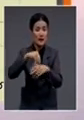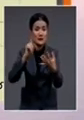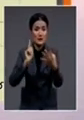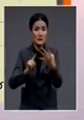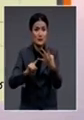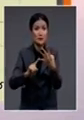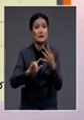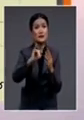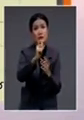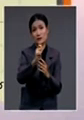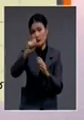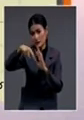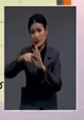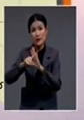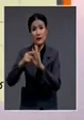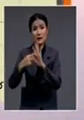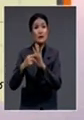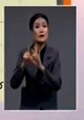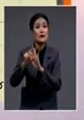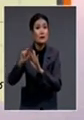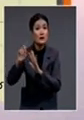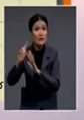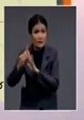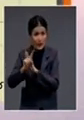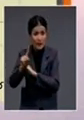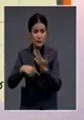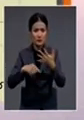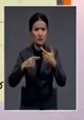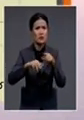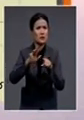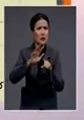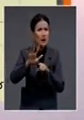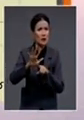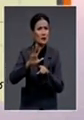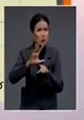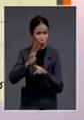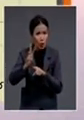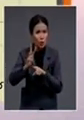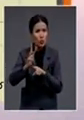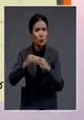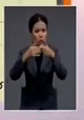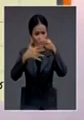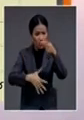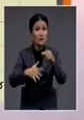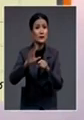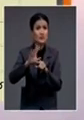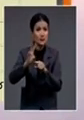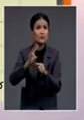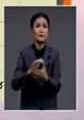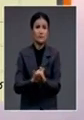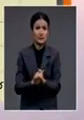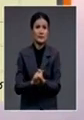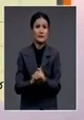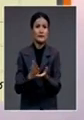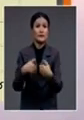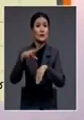นด์ส่วนสวิตเซอร์แลนด์นั้นอยู่ในอันดับที่5ตามมาด้วยเนเธอร์แลนด์อันดับที่6แคนาดาอันดับที่7นิวซีแลนด์อันดับที่8